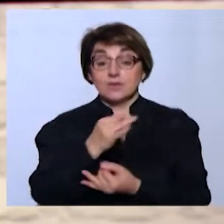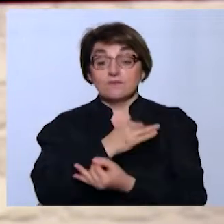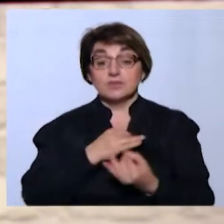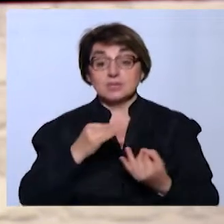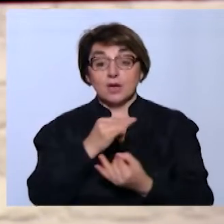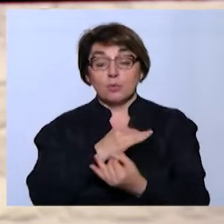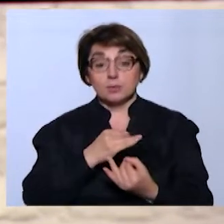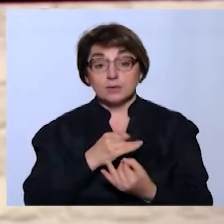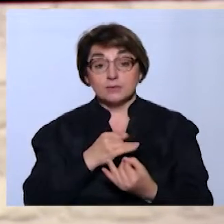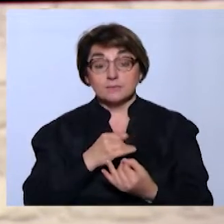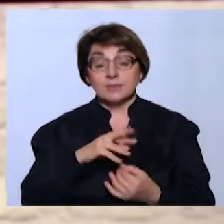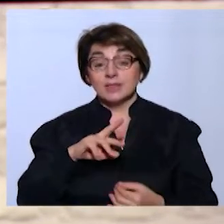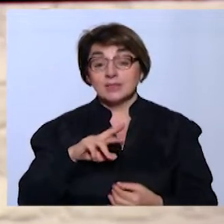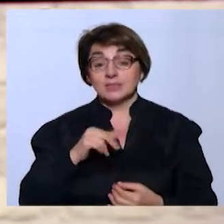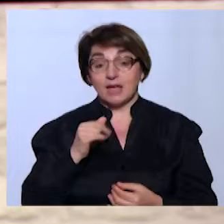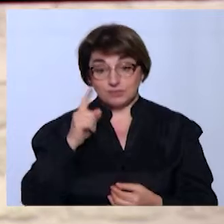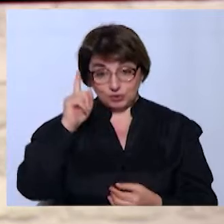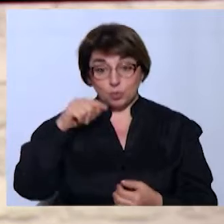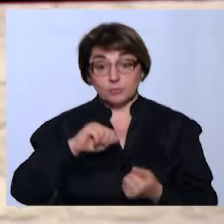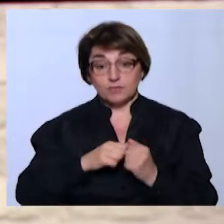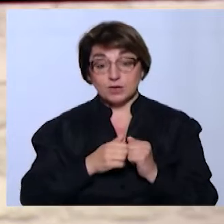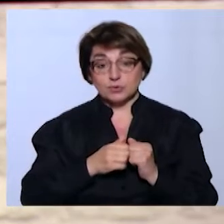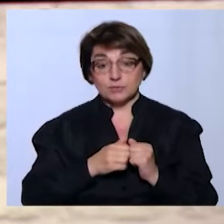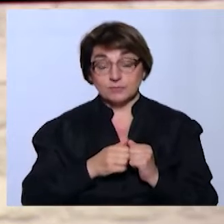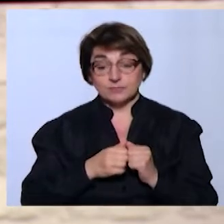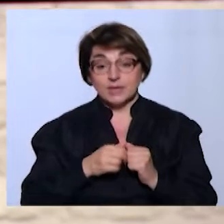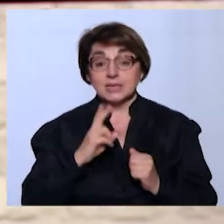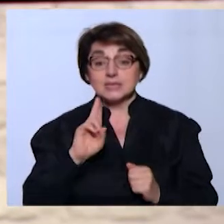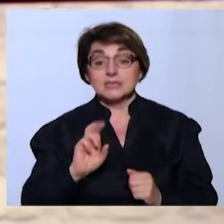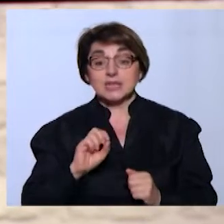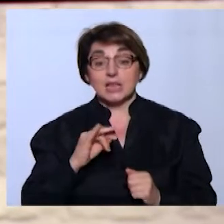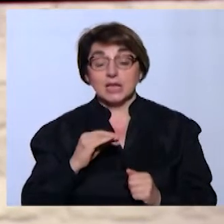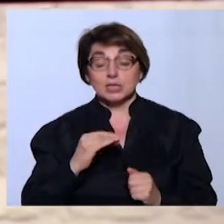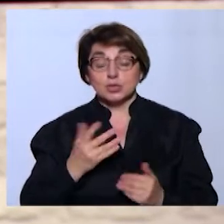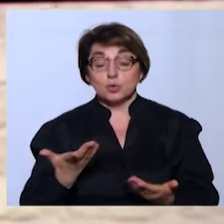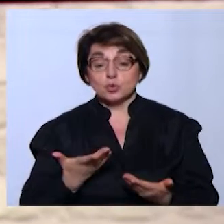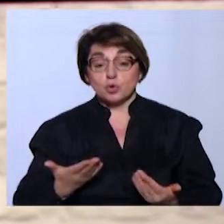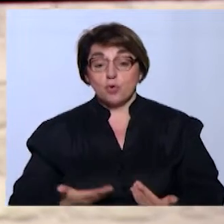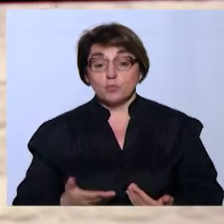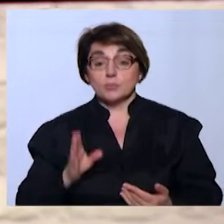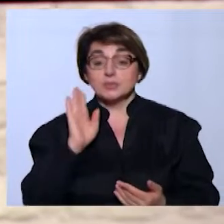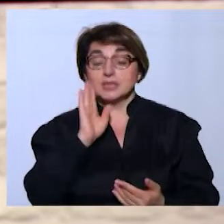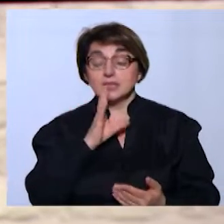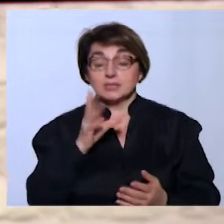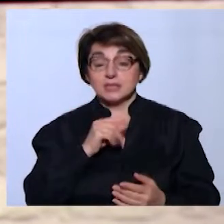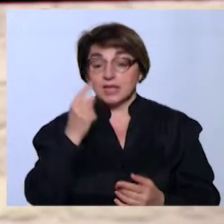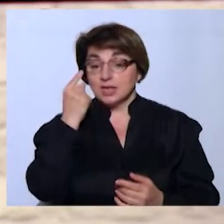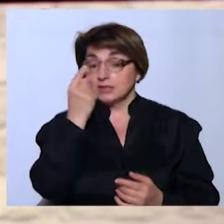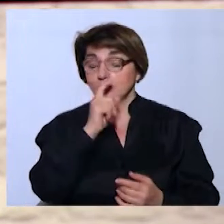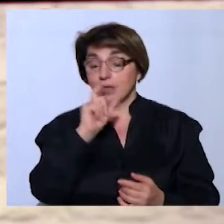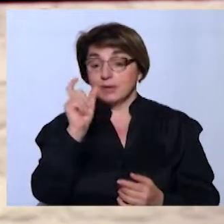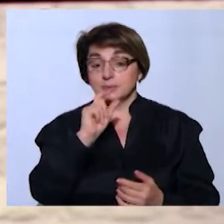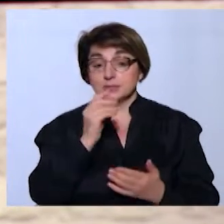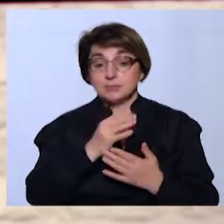ვისაუბრებთ დავითზე. დავითი ხომ გვახსოვს? წალკაში რომ ცხოვრობს დედასთან ერთად, ცისფერი თვალები რომ აქვს